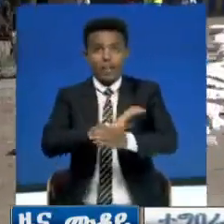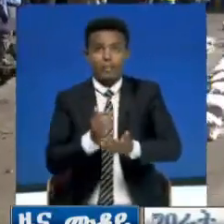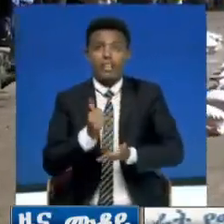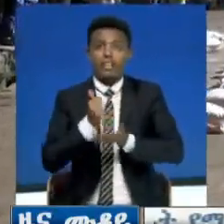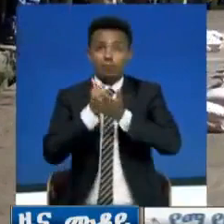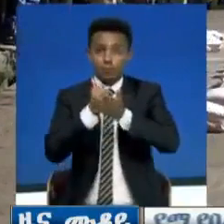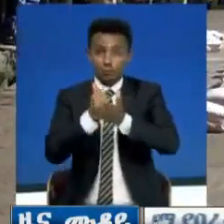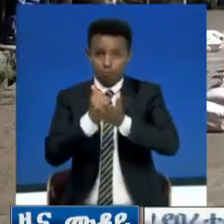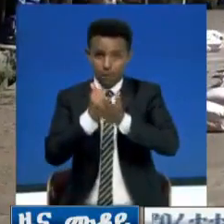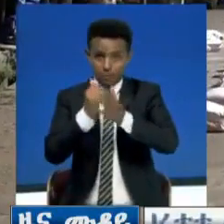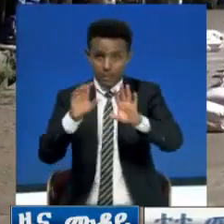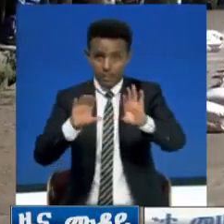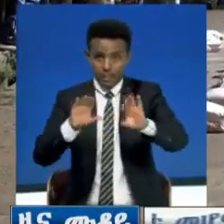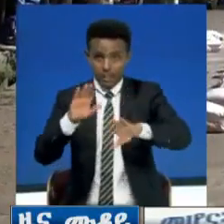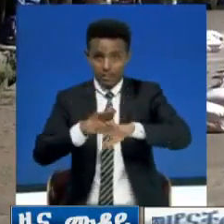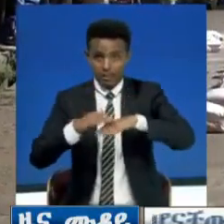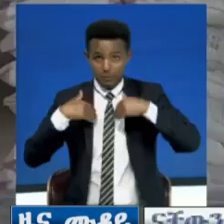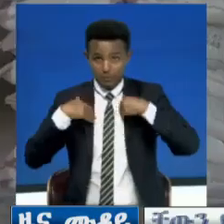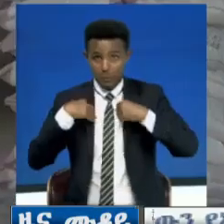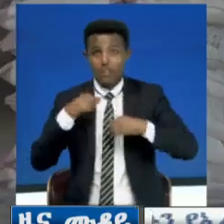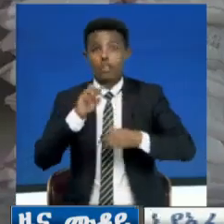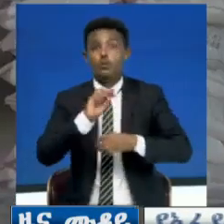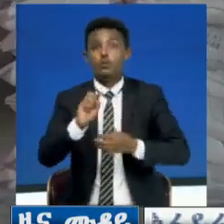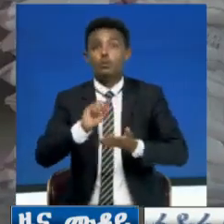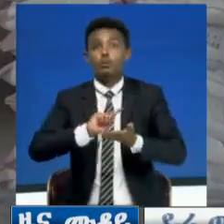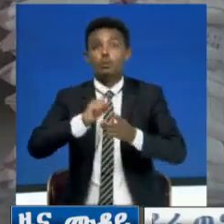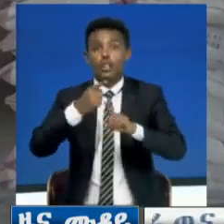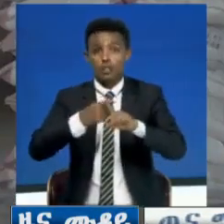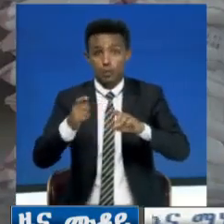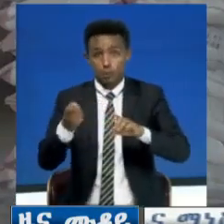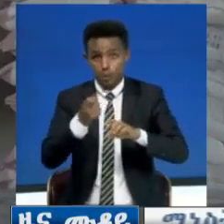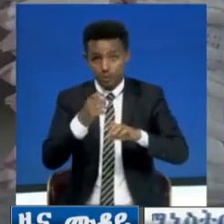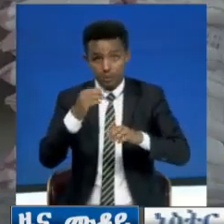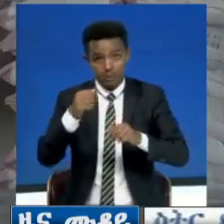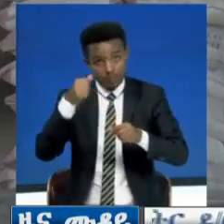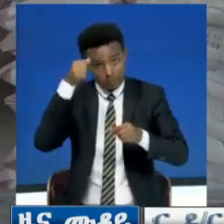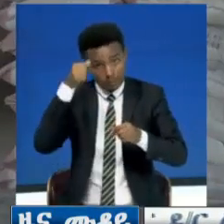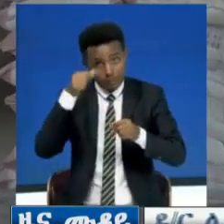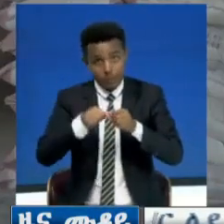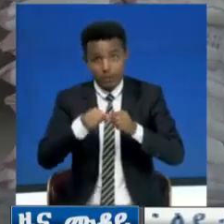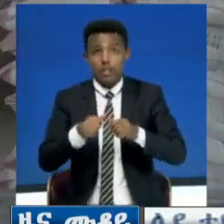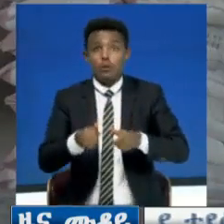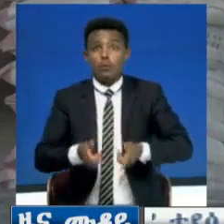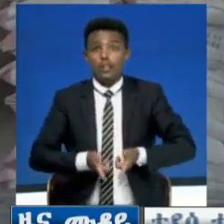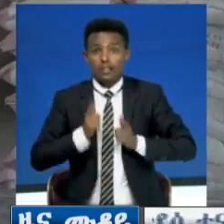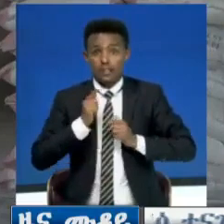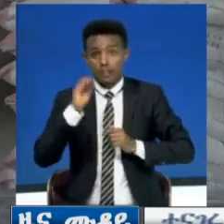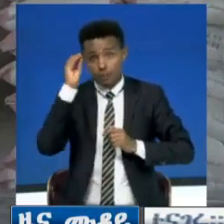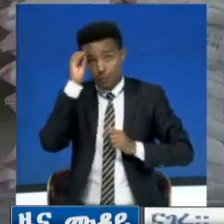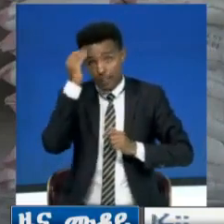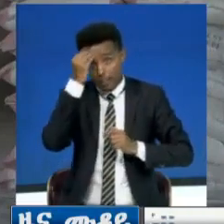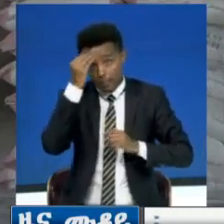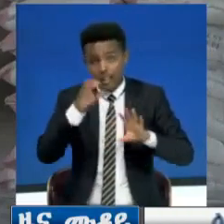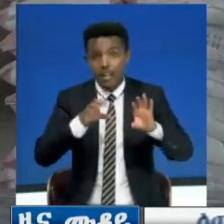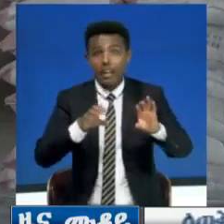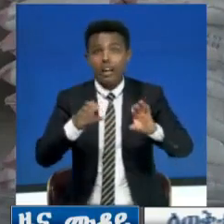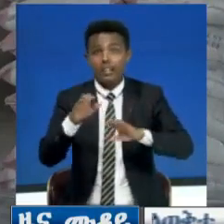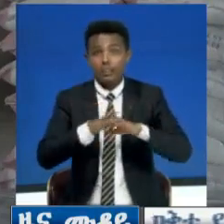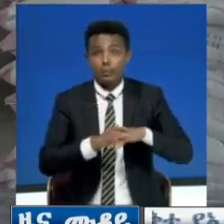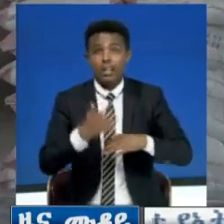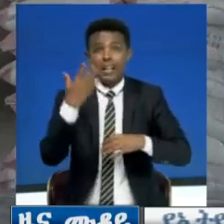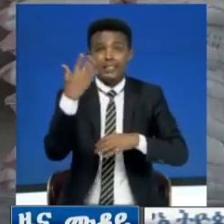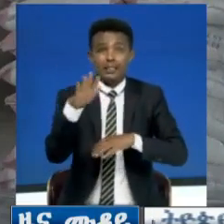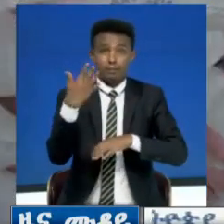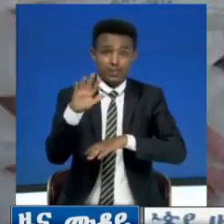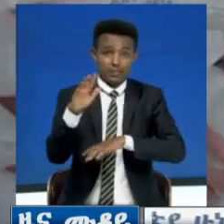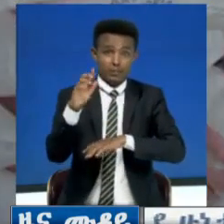የሚያሳልፉበት ቅዱስ ወር እንደሆነ ይታመናል። ነዋሪነታቸውን ሳውዲ አረቢያ ያደረጉት ሼህ አብደላ ሁሴን ባለፉት 15 ዓመታት ይህንን ወር ምክንያት